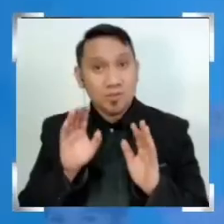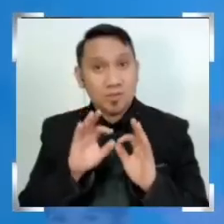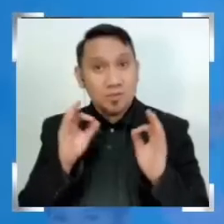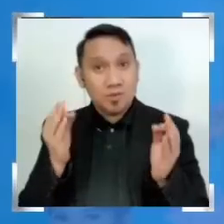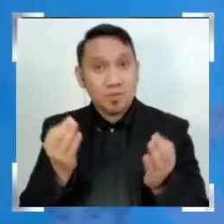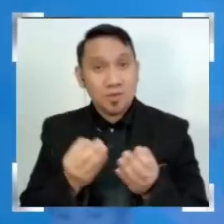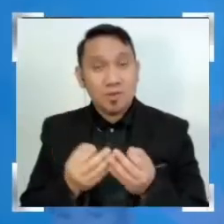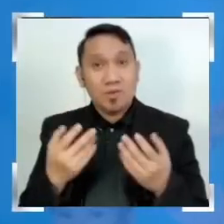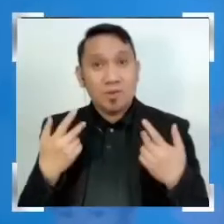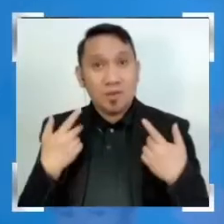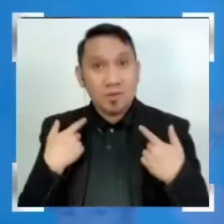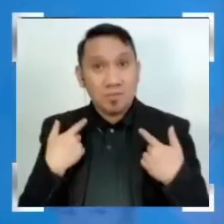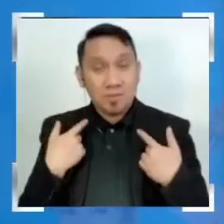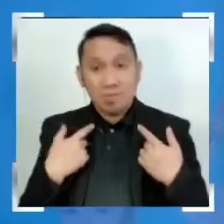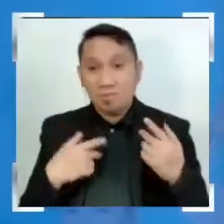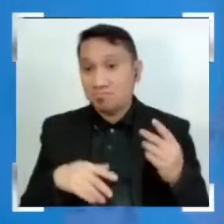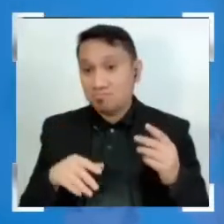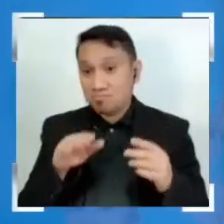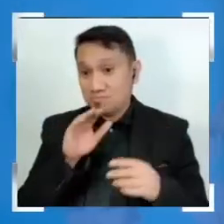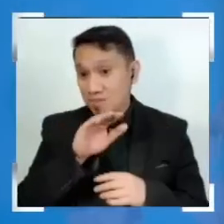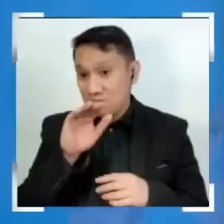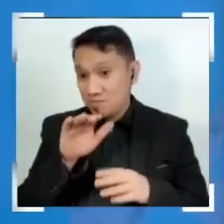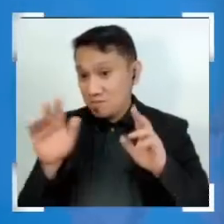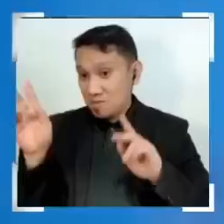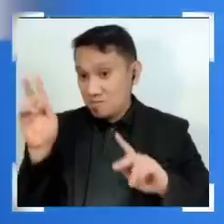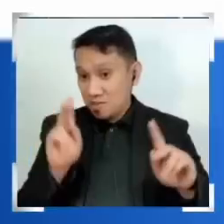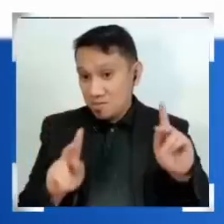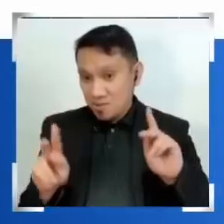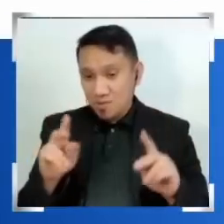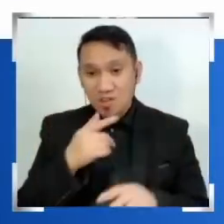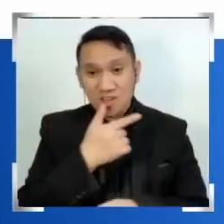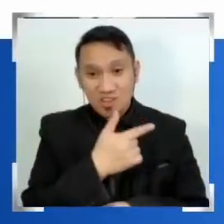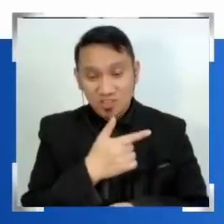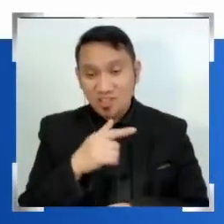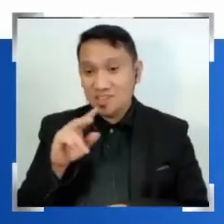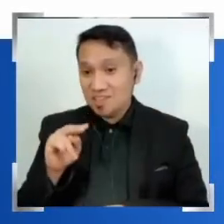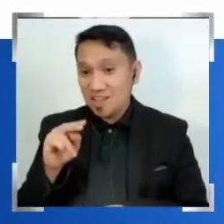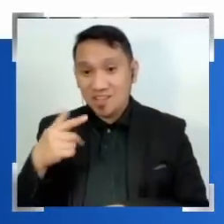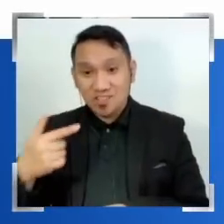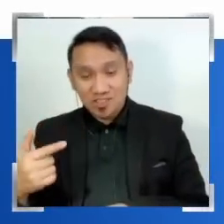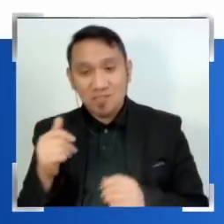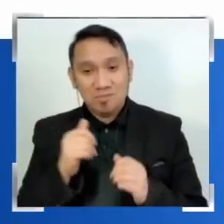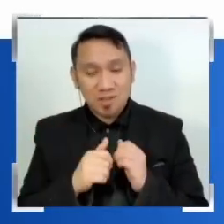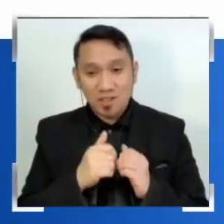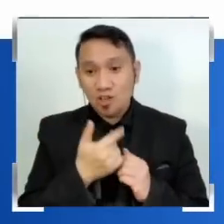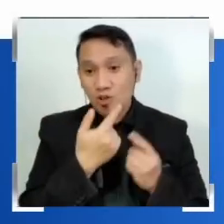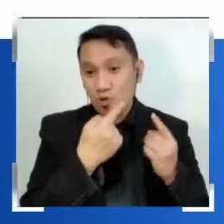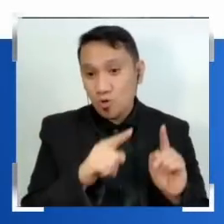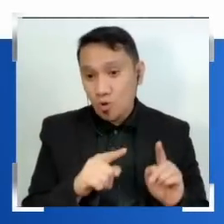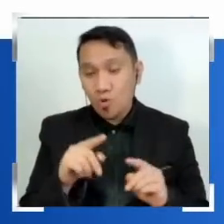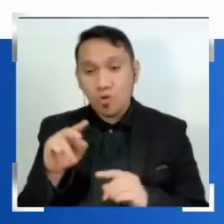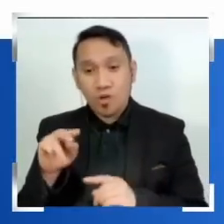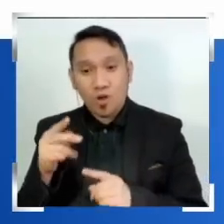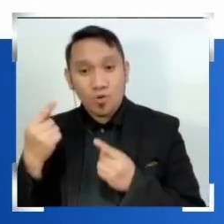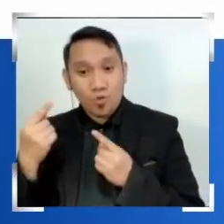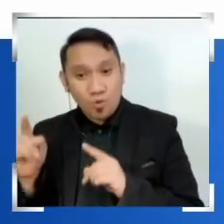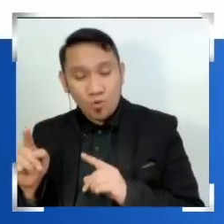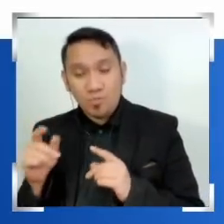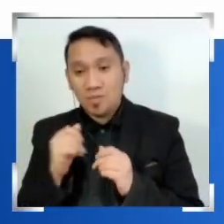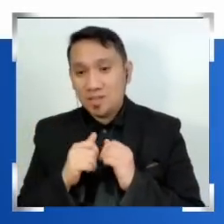na Madlang People. Gina ba kayo? Sa isang pahayag, nagpahatid ng lubos na pasasalamat